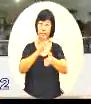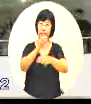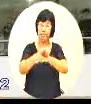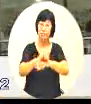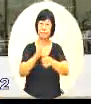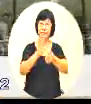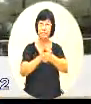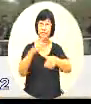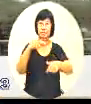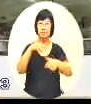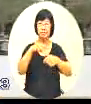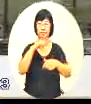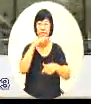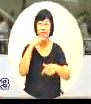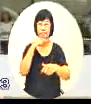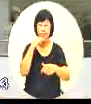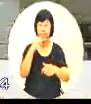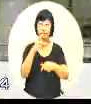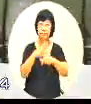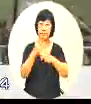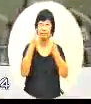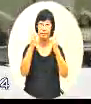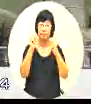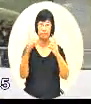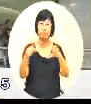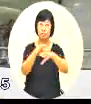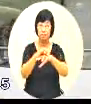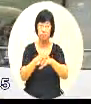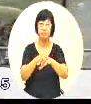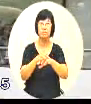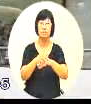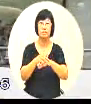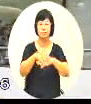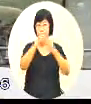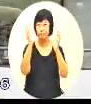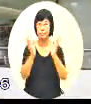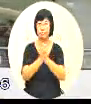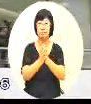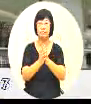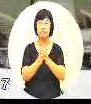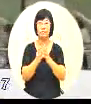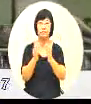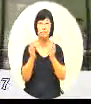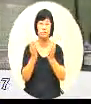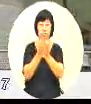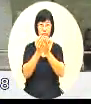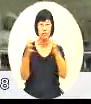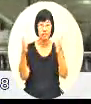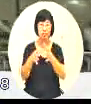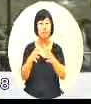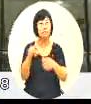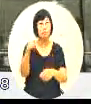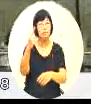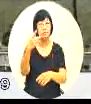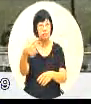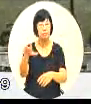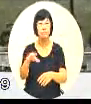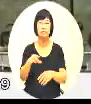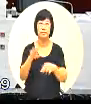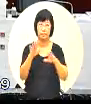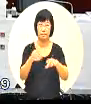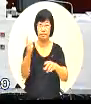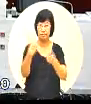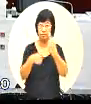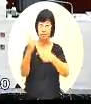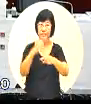大许嘉云同学所率领的所有同学们，大概有100多位在我们的旁听